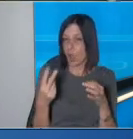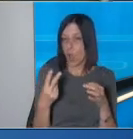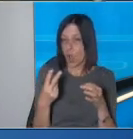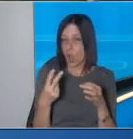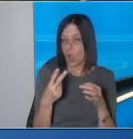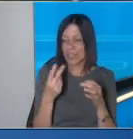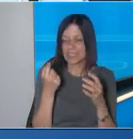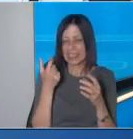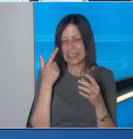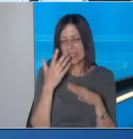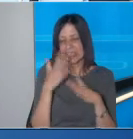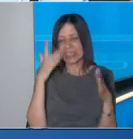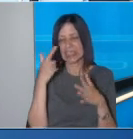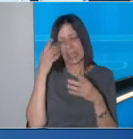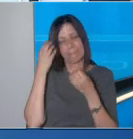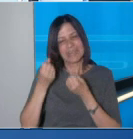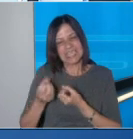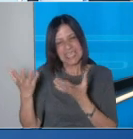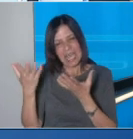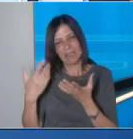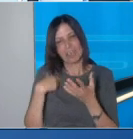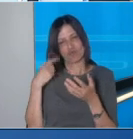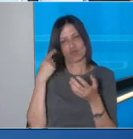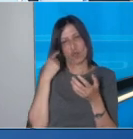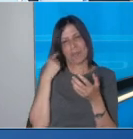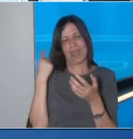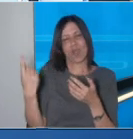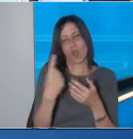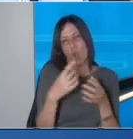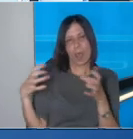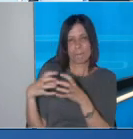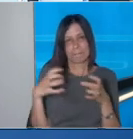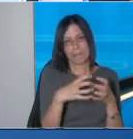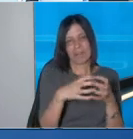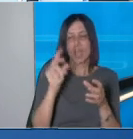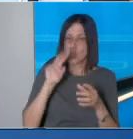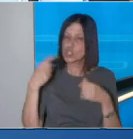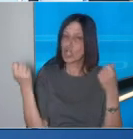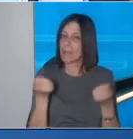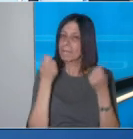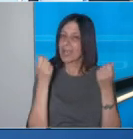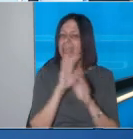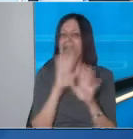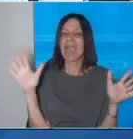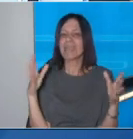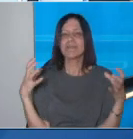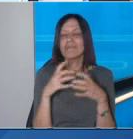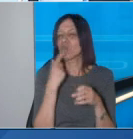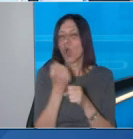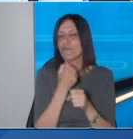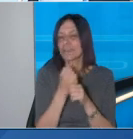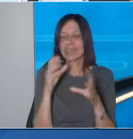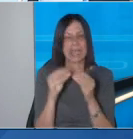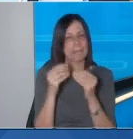חידוד מסרים, ואנחנו גם, אני שומע לפחות, שכל מפלגה יש לה כבר קמפיינר. אף אחד, אין מפלגה שכרגע לא עובדת עם הקמפיינר